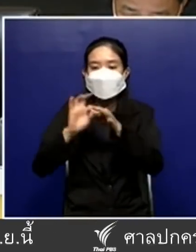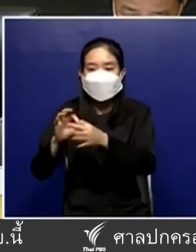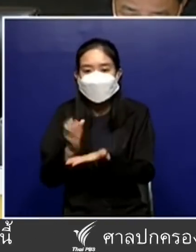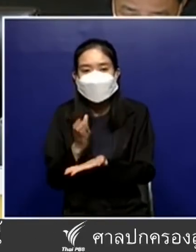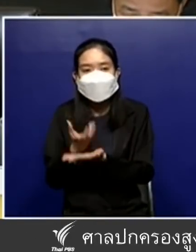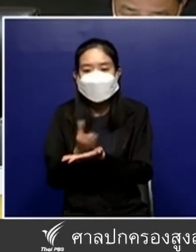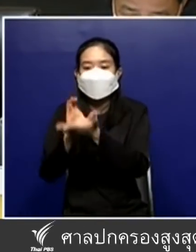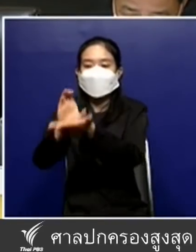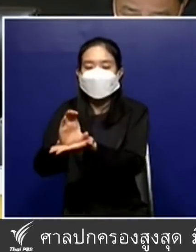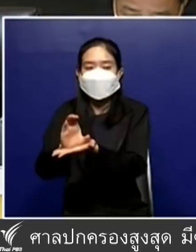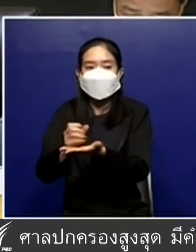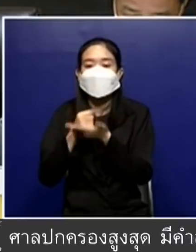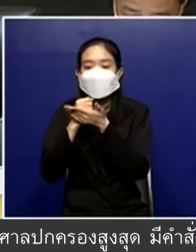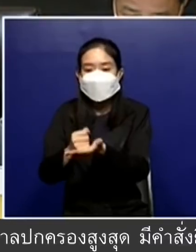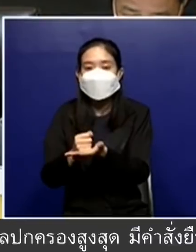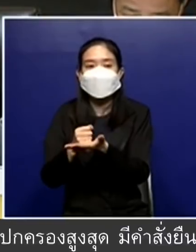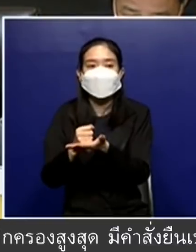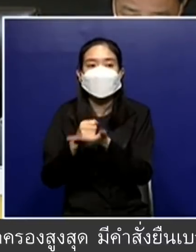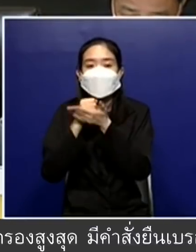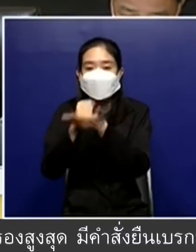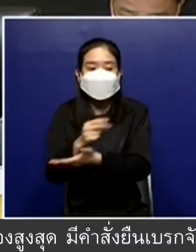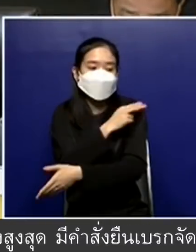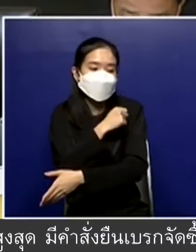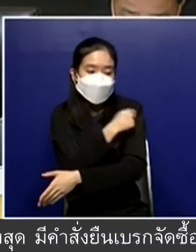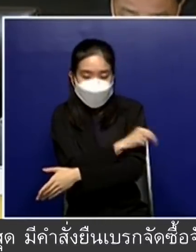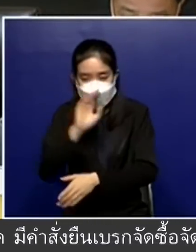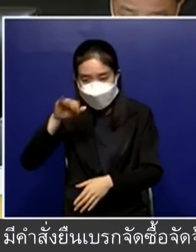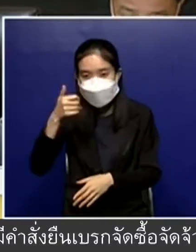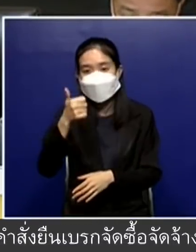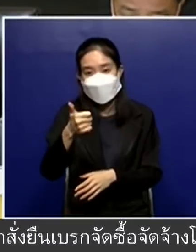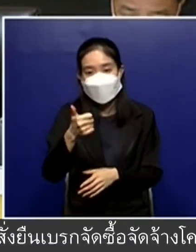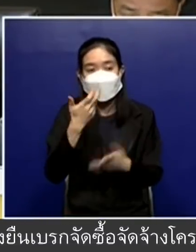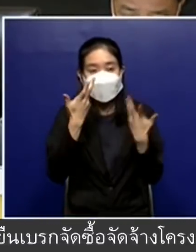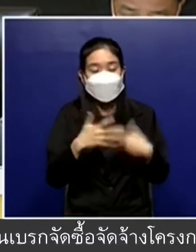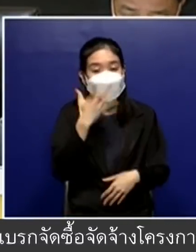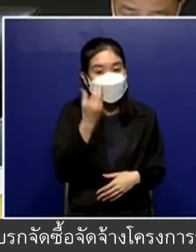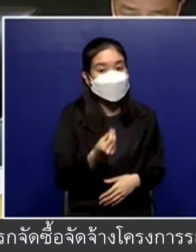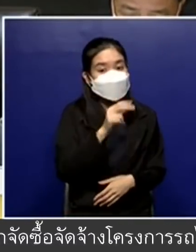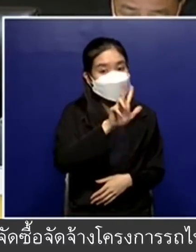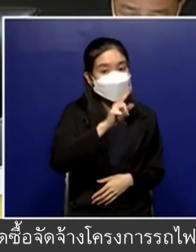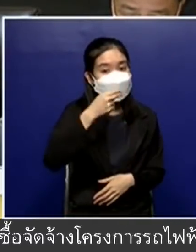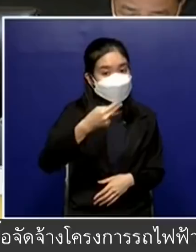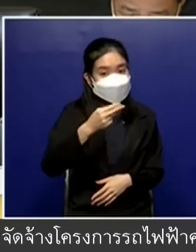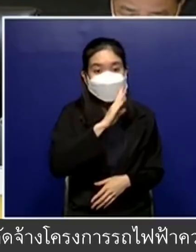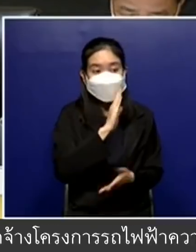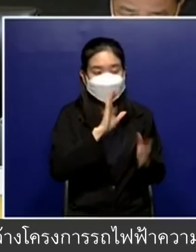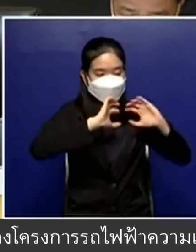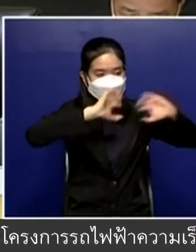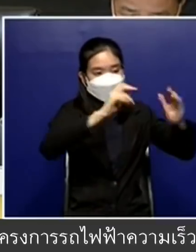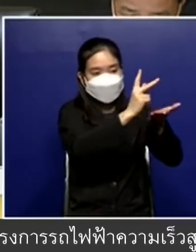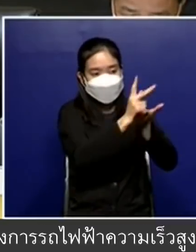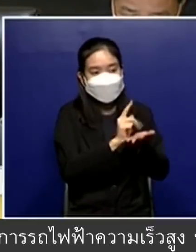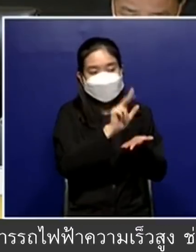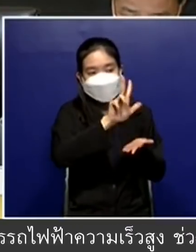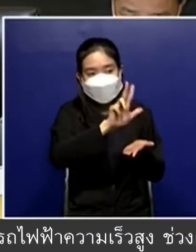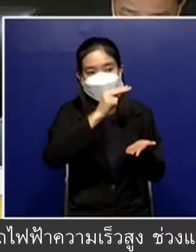ได้เอามาไว้ในงบประมาณรายจ่ายปี65แล้วอีก 30,000 เนี่ยถ้ารัฐบาลจะกู้นะครับใน 30,000 ล้